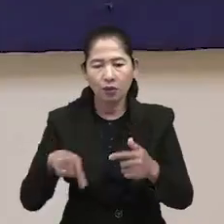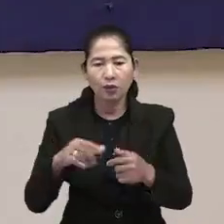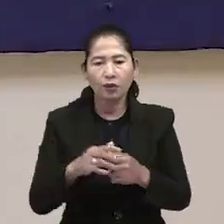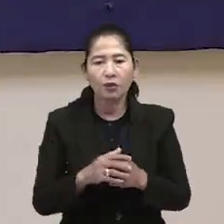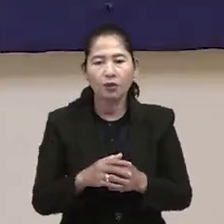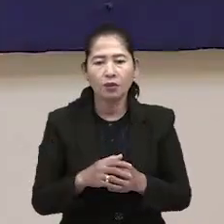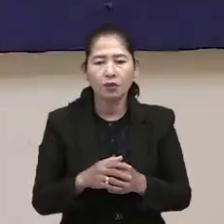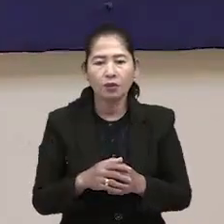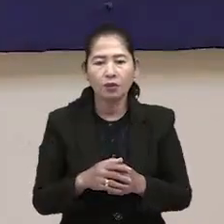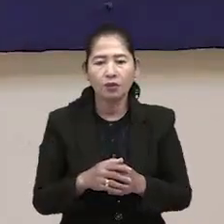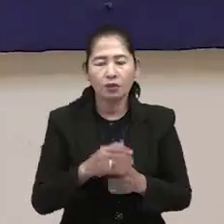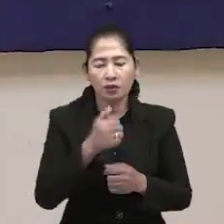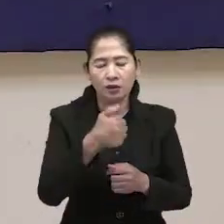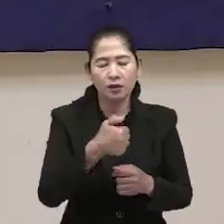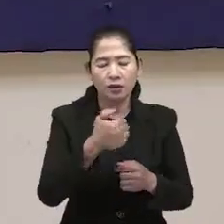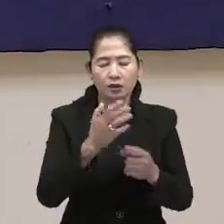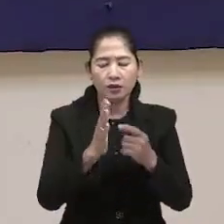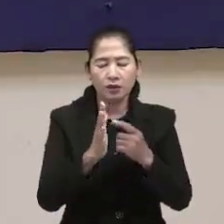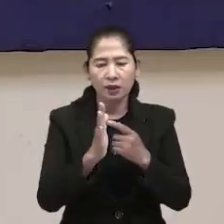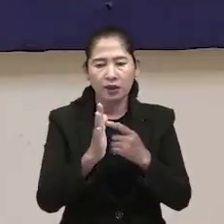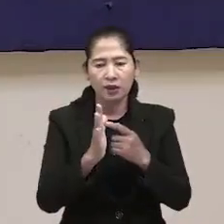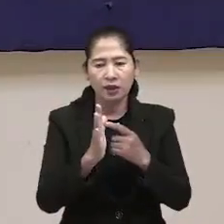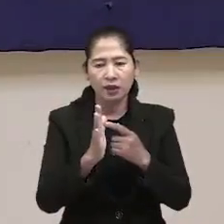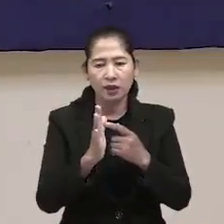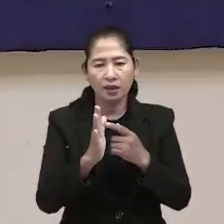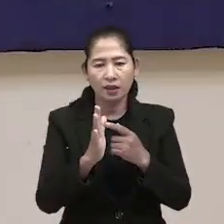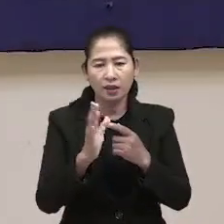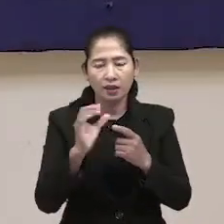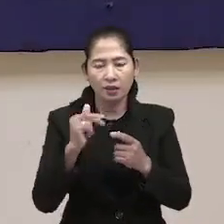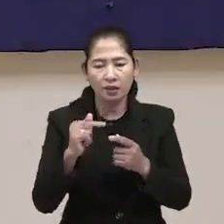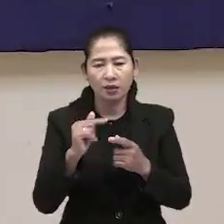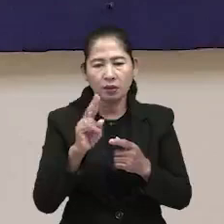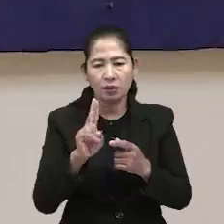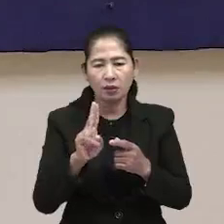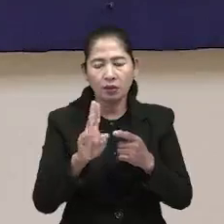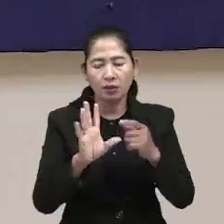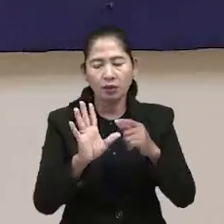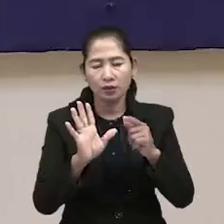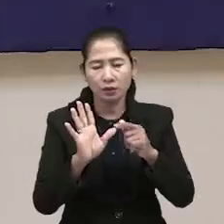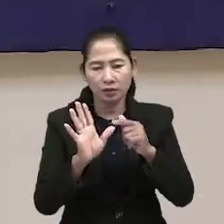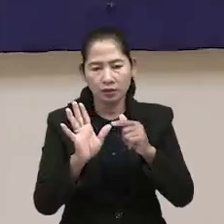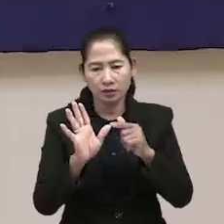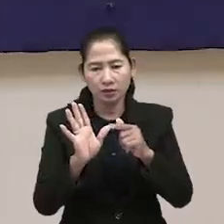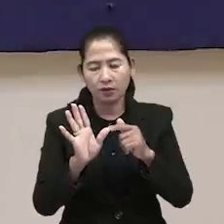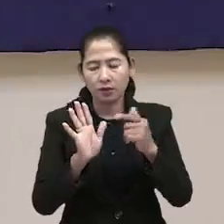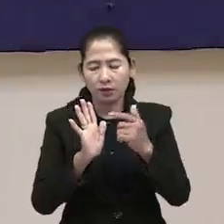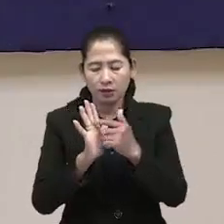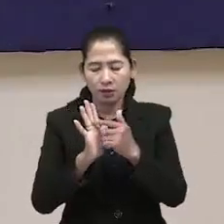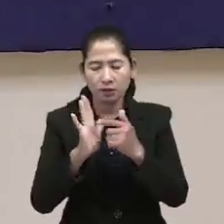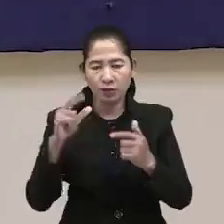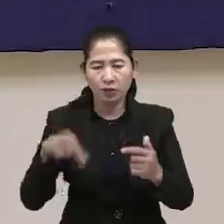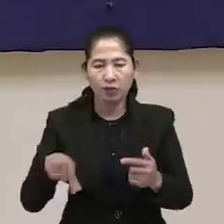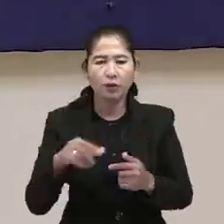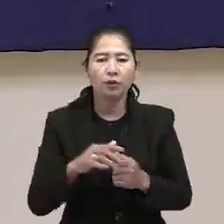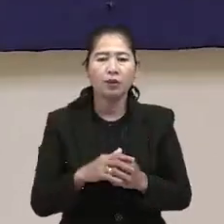កូនឈ្មោះនាងអុកអត់កូនណាចានាងអុក